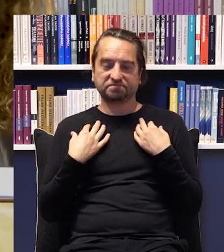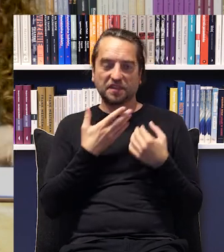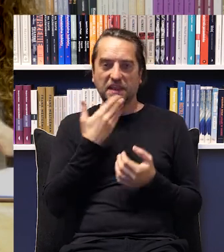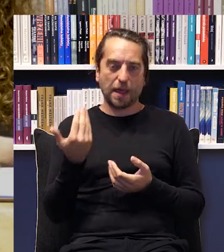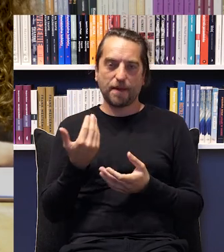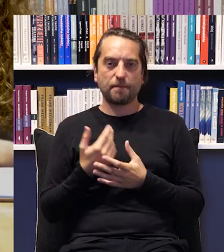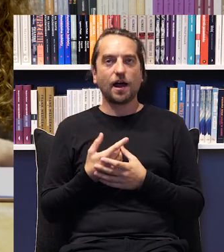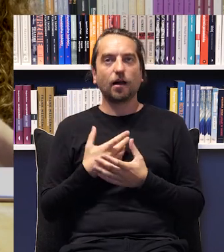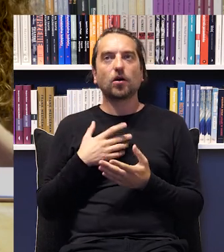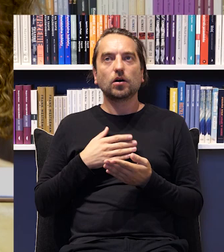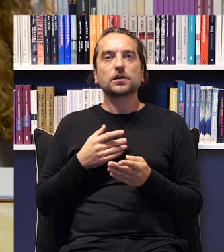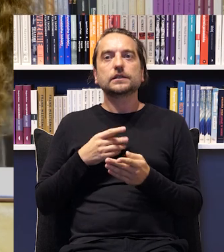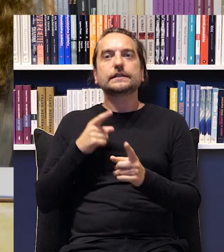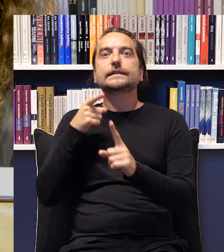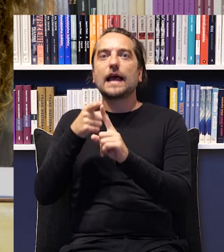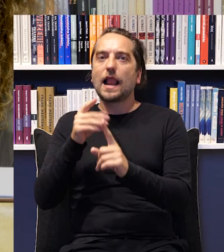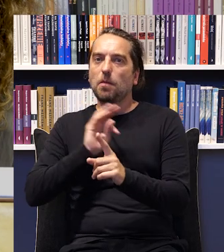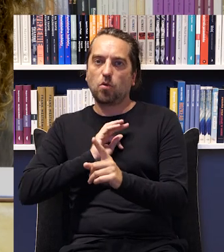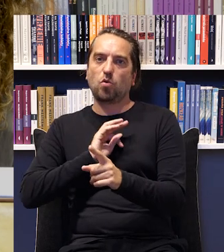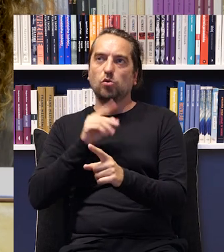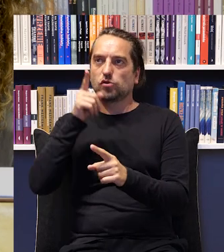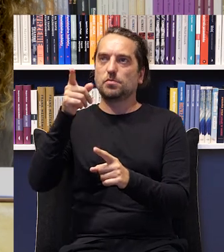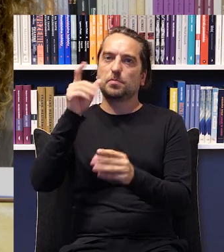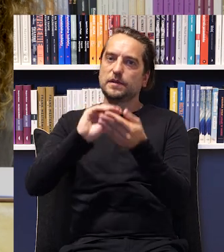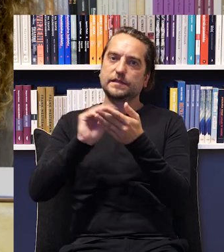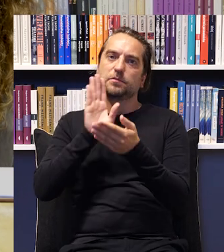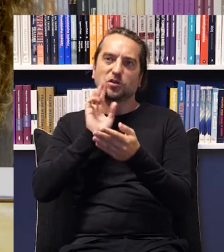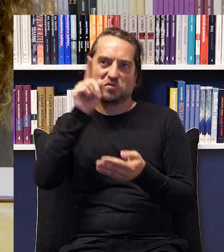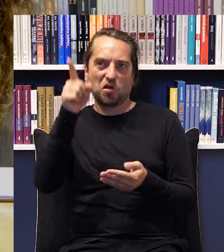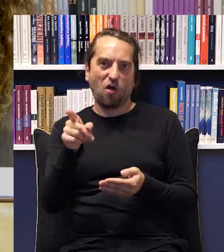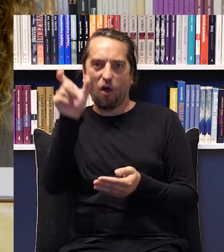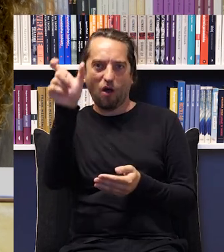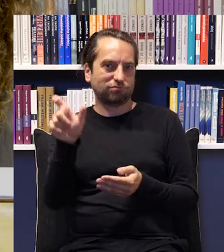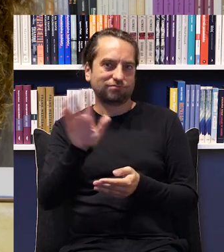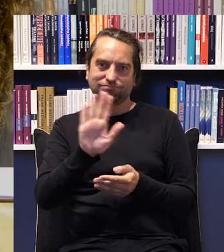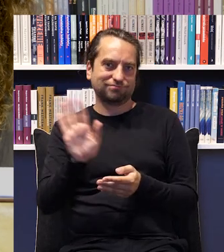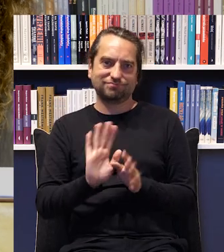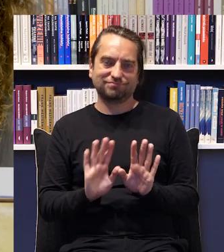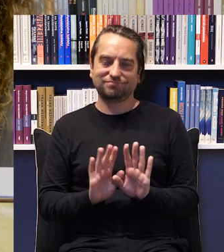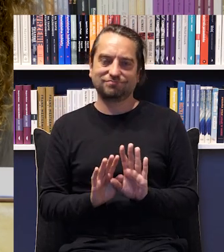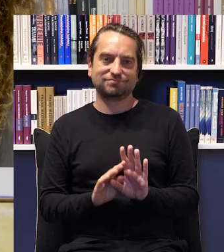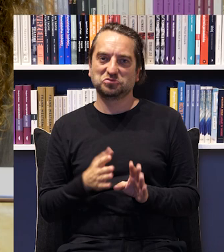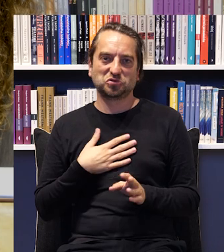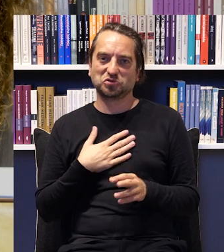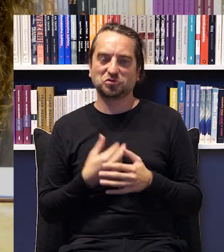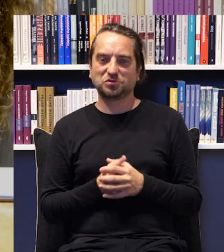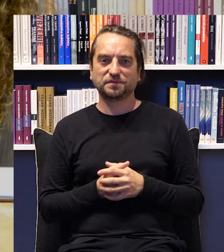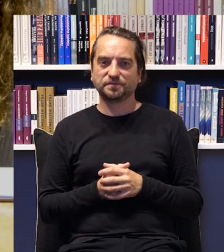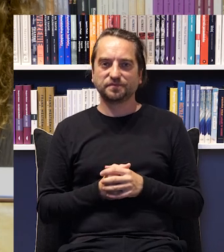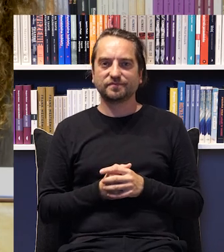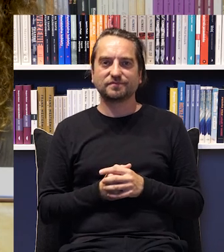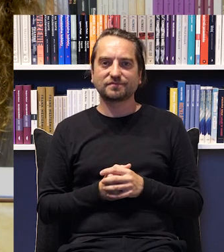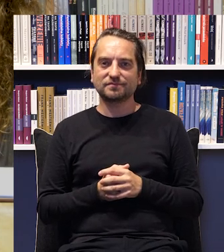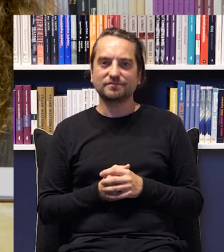nie wiem, dążyć do tego, żeby pisać jak oni, czy coś w tym stylu. Więc jakby zupełnie nie.